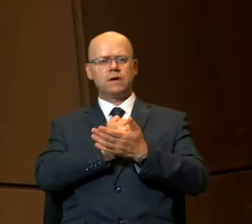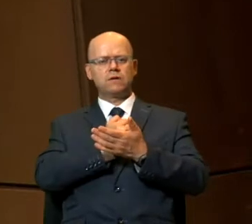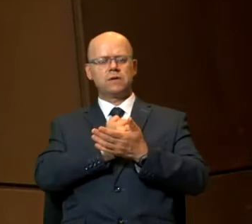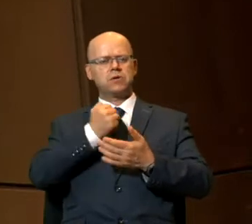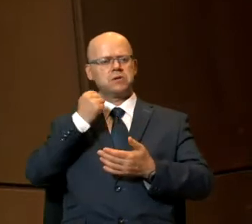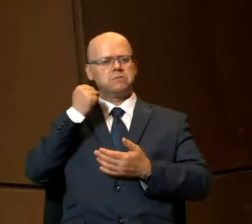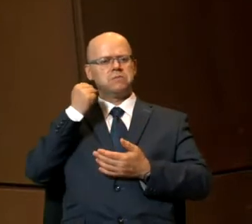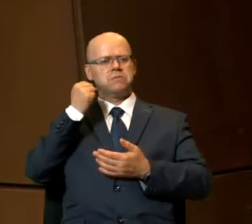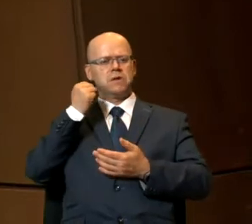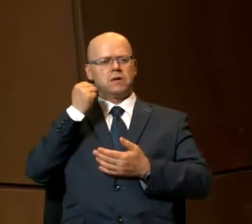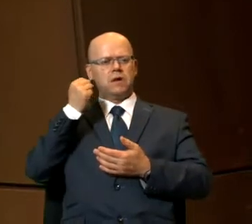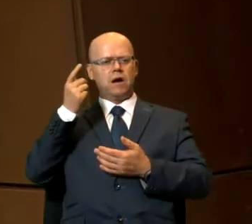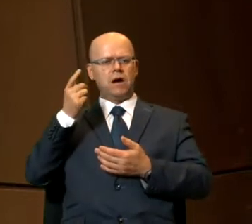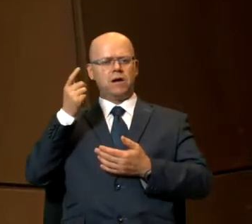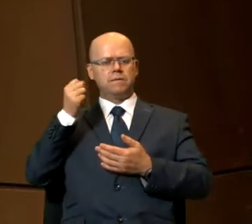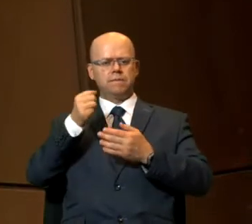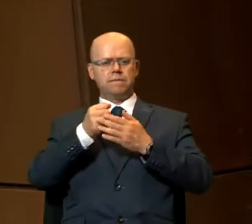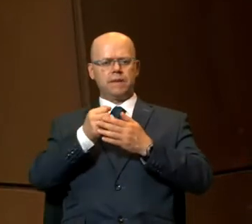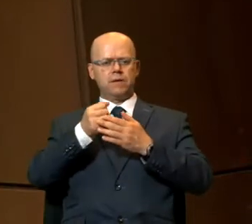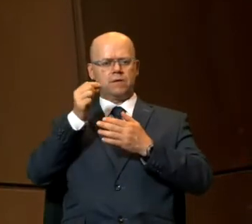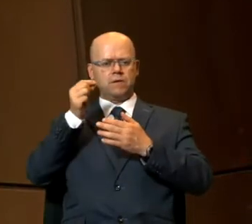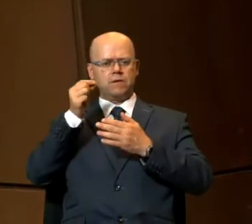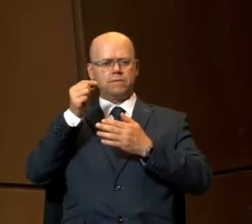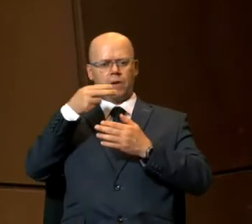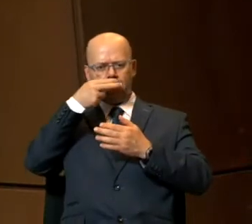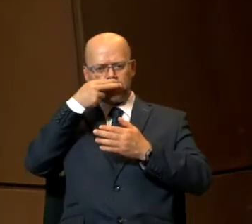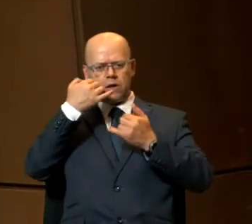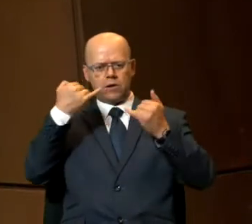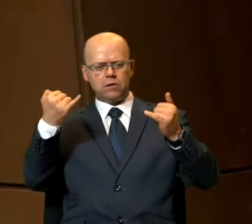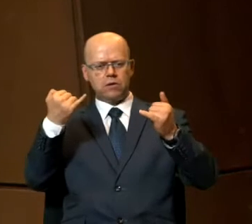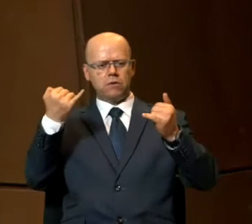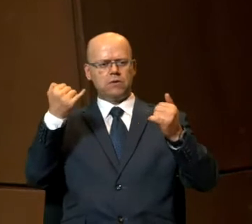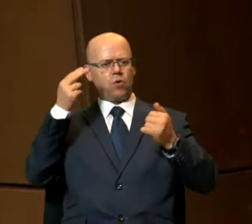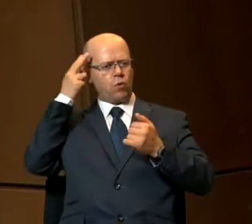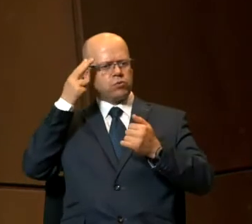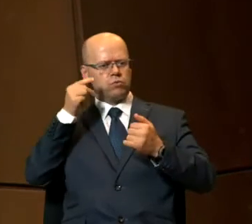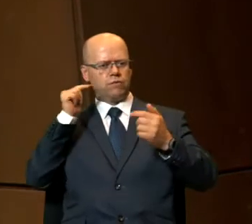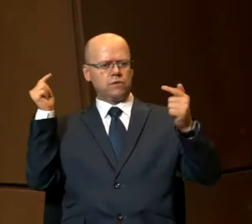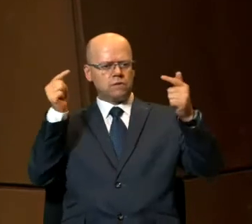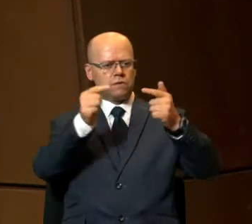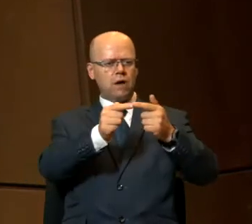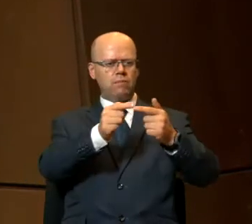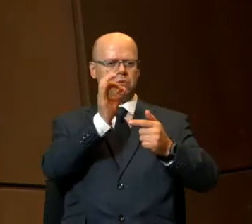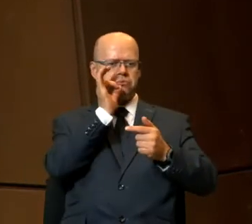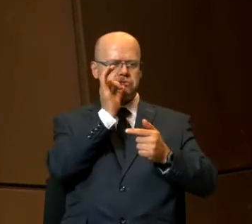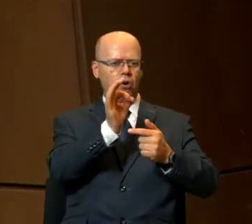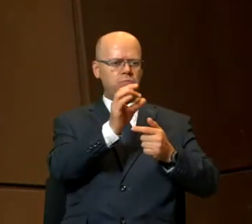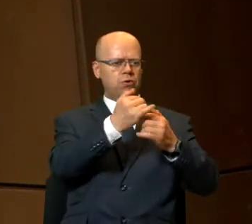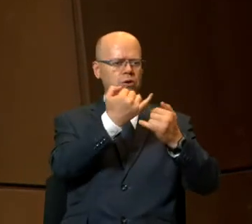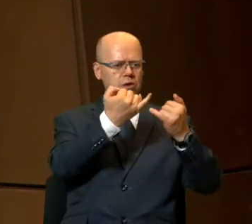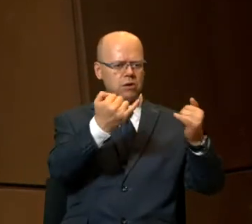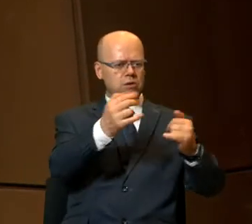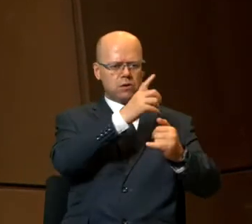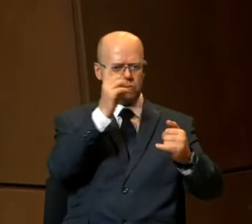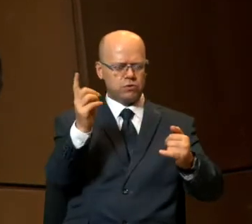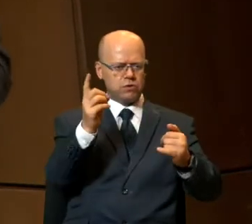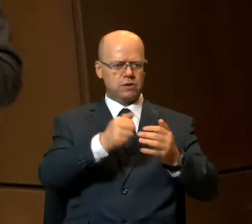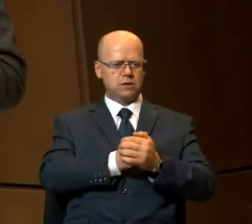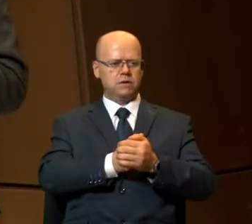że dążą do wspólnego dobra i komuniści. Wszyscy mówią, że oni lub ona